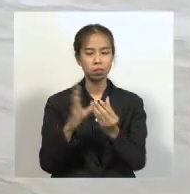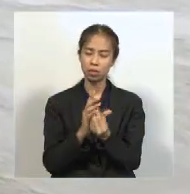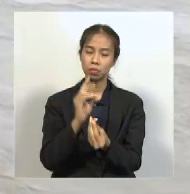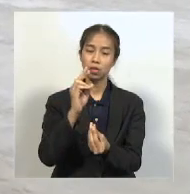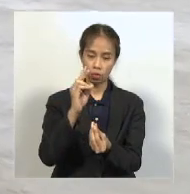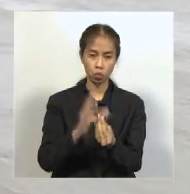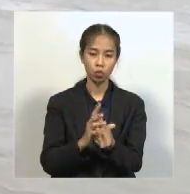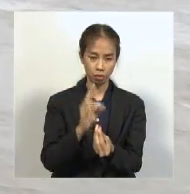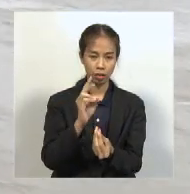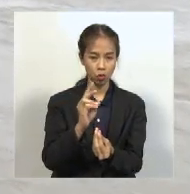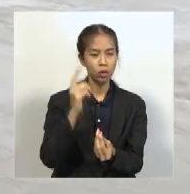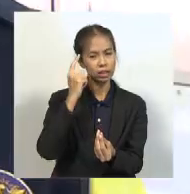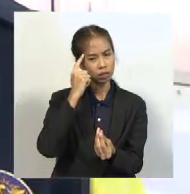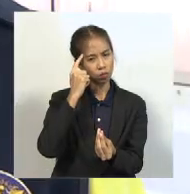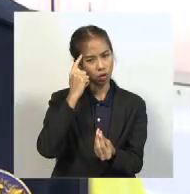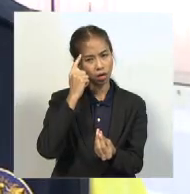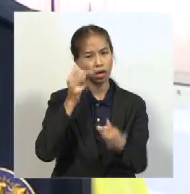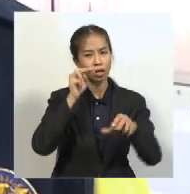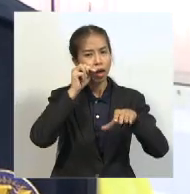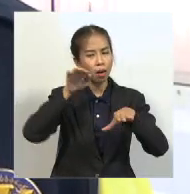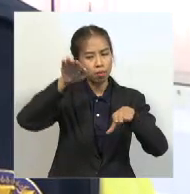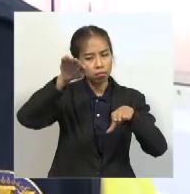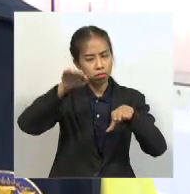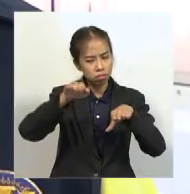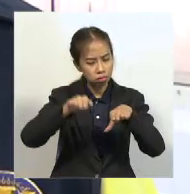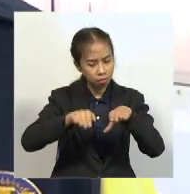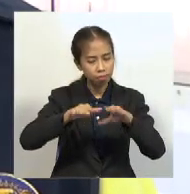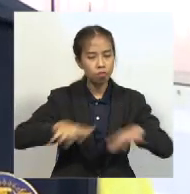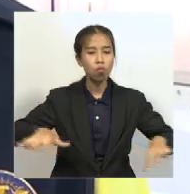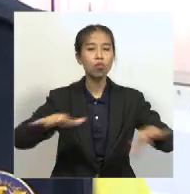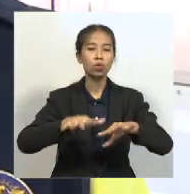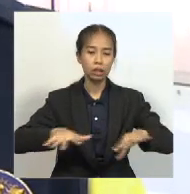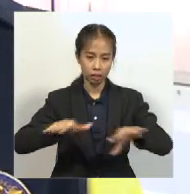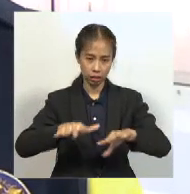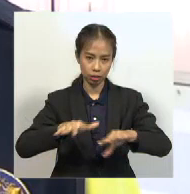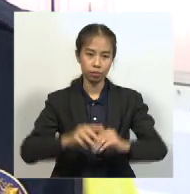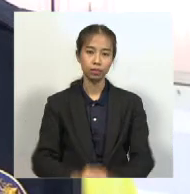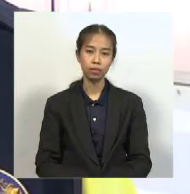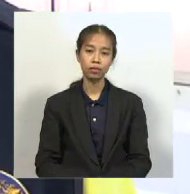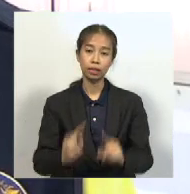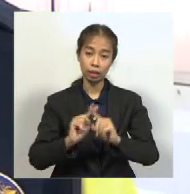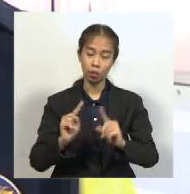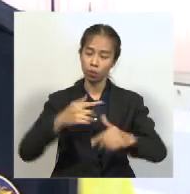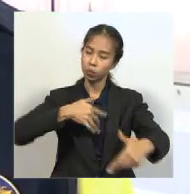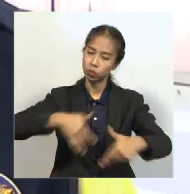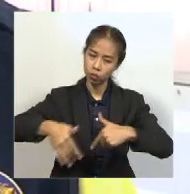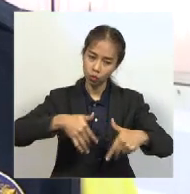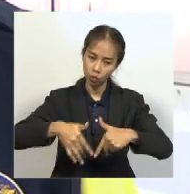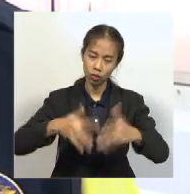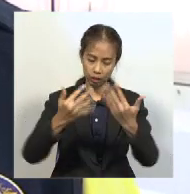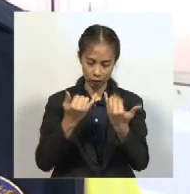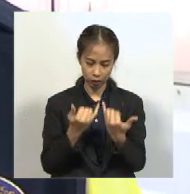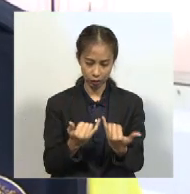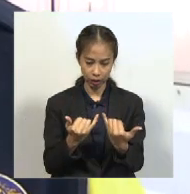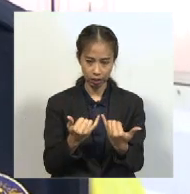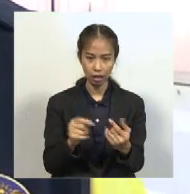าห์ก็น่าจะเข้าสู่ภาวะปกติในส่วนของน้ำนะฮะในส่วนของน้ำส่วนพี่น้องประชาชนก็จ